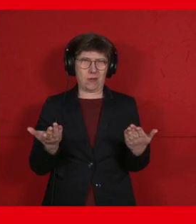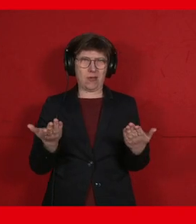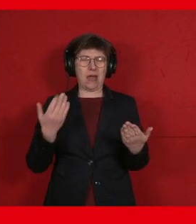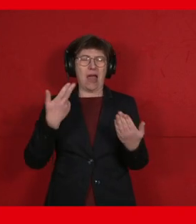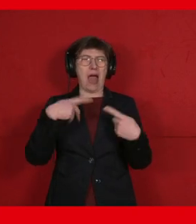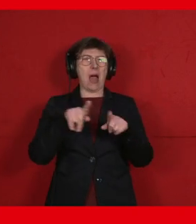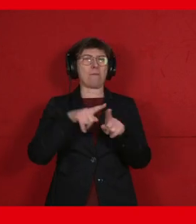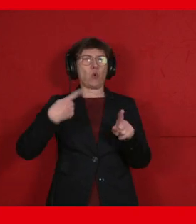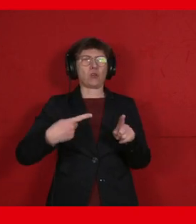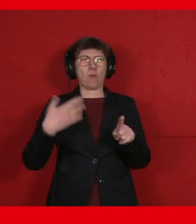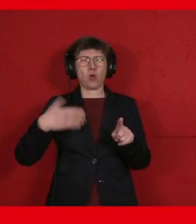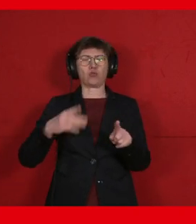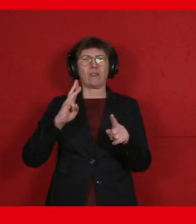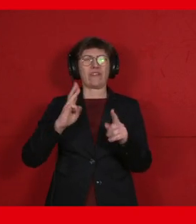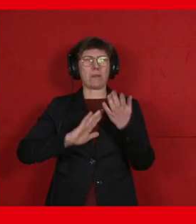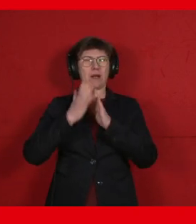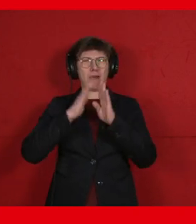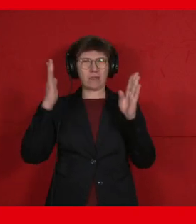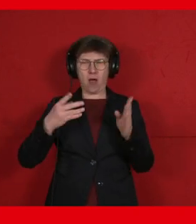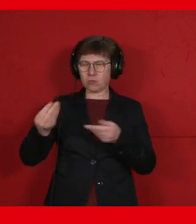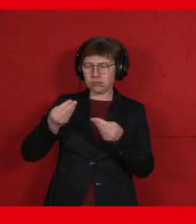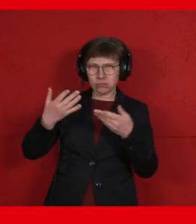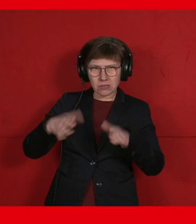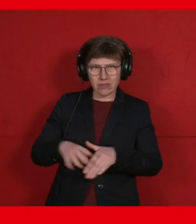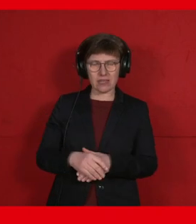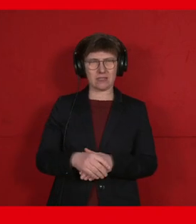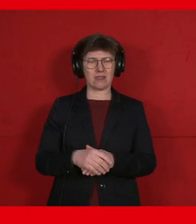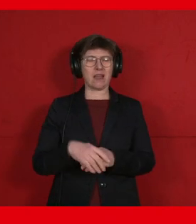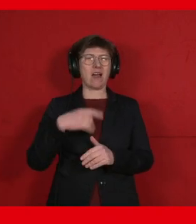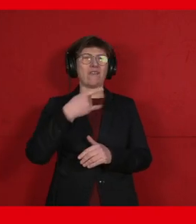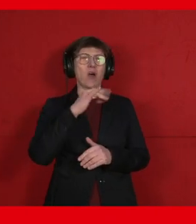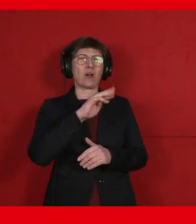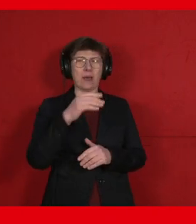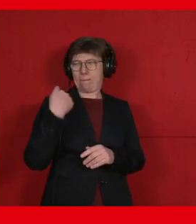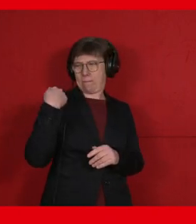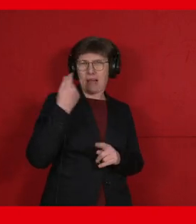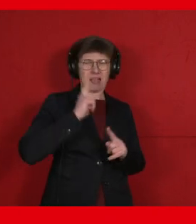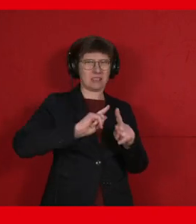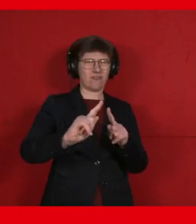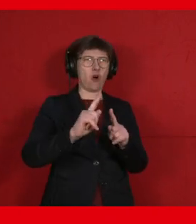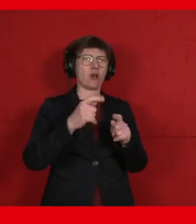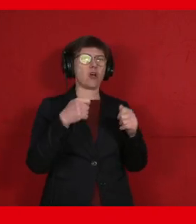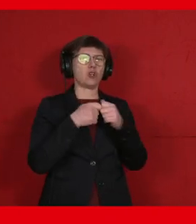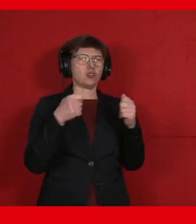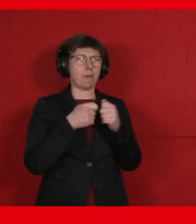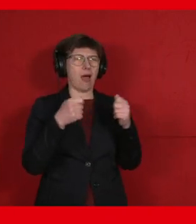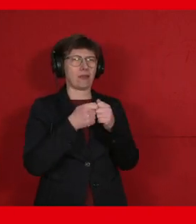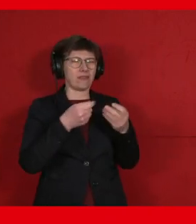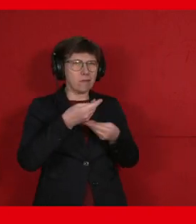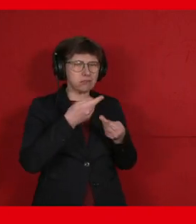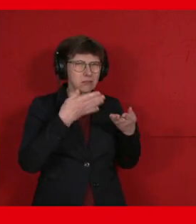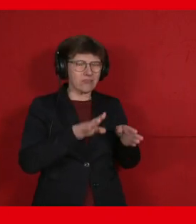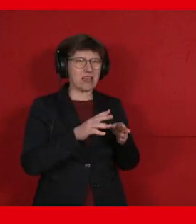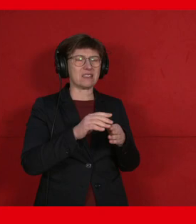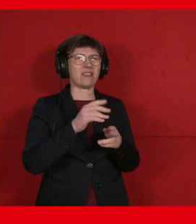Herr Brudermüller war schon hier im Willy-Brandt-Haus. Wir haben uns unterhalten. Mit Frau Grimm haben wir gerade in der letzten Woche noch einen wirklich spannenden Talk gehabt